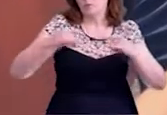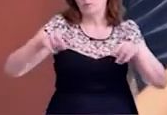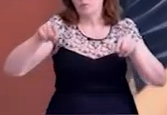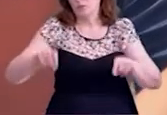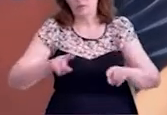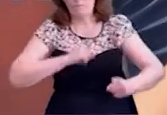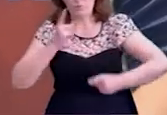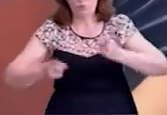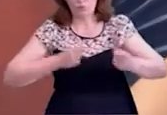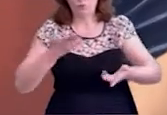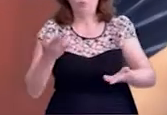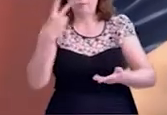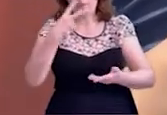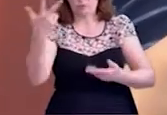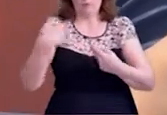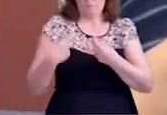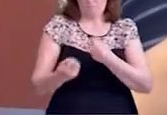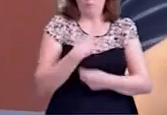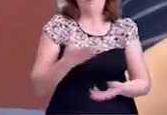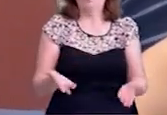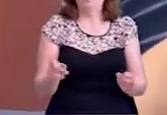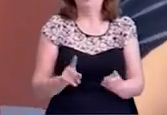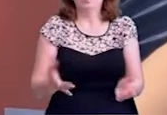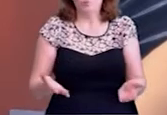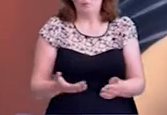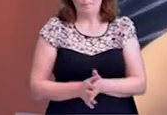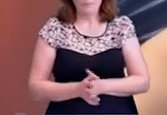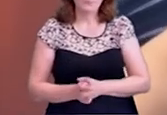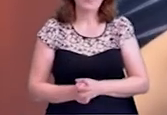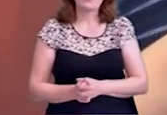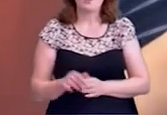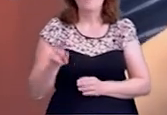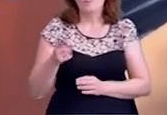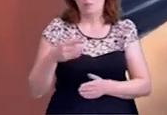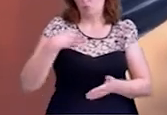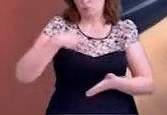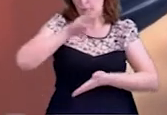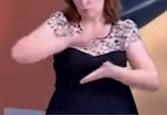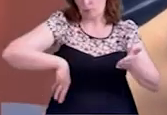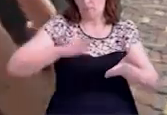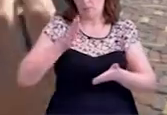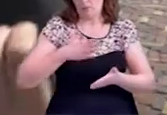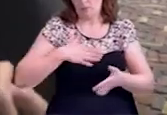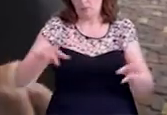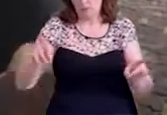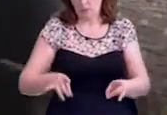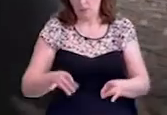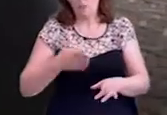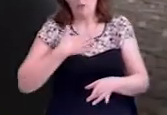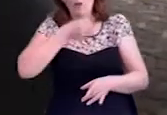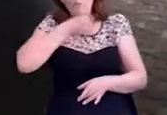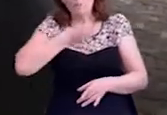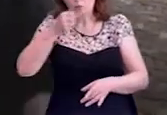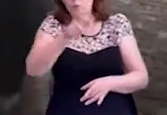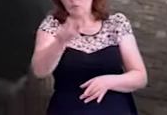Возмущаються, чому ми їх, грубо говоря, ми їх виганяємо просто-напросто із заведення, тому що оштрафують нас. Наші гості – це взрослі